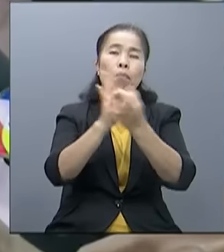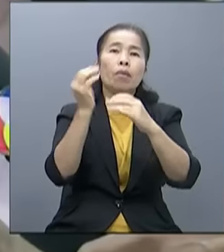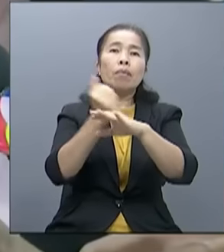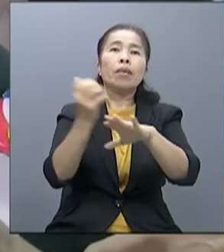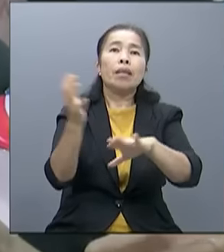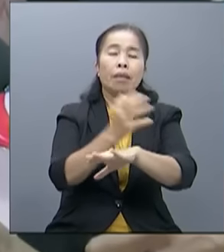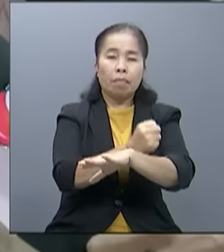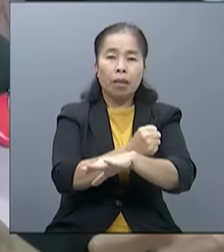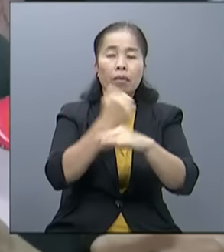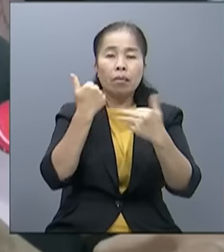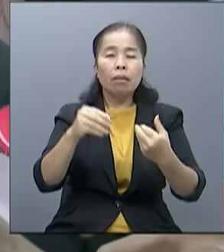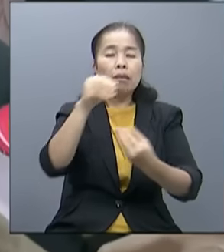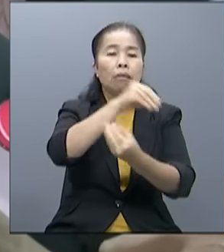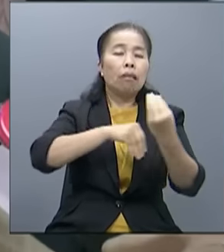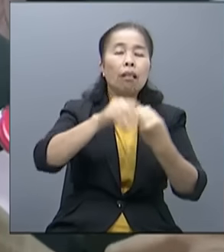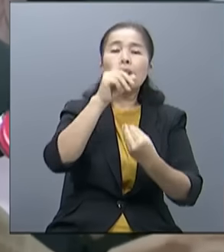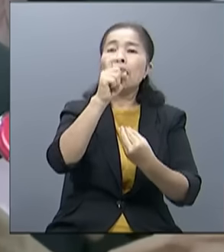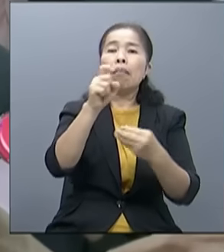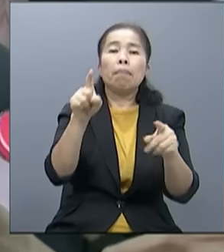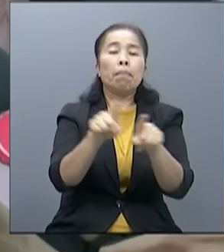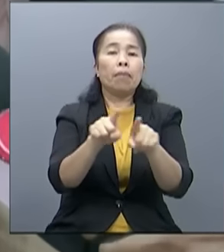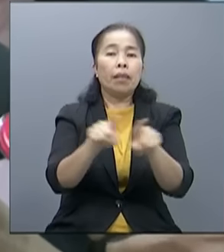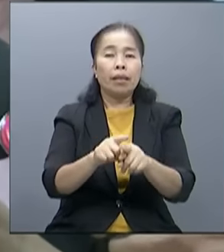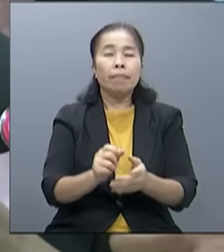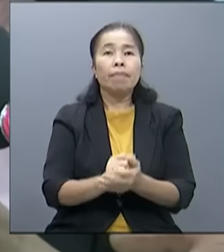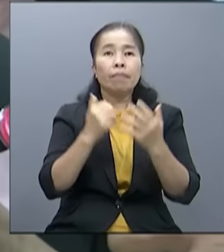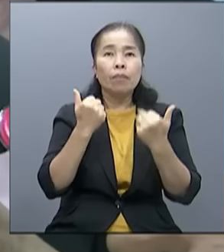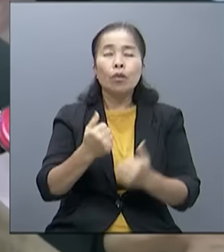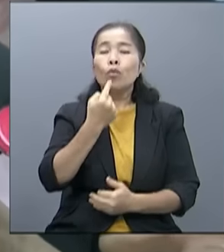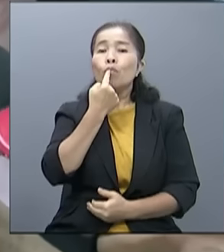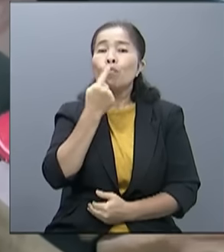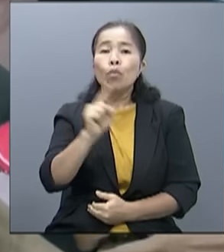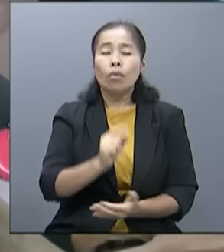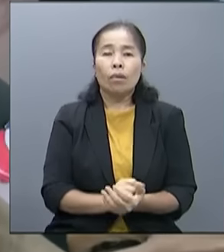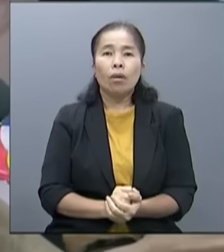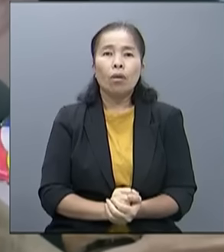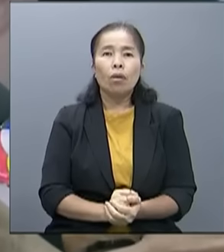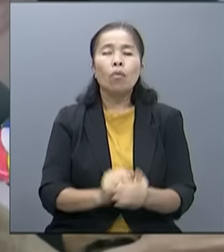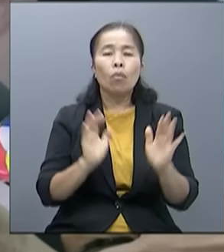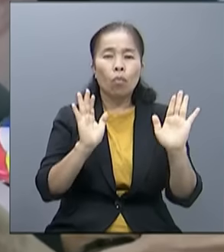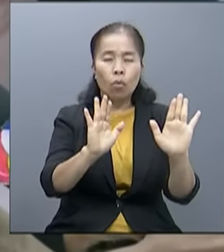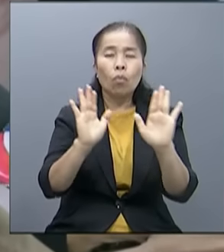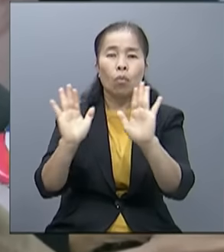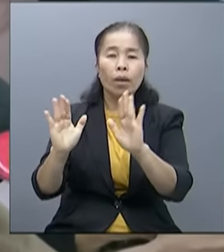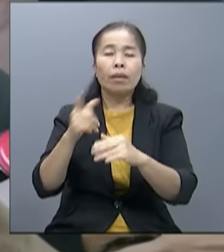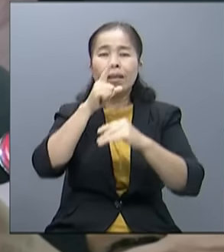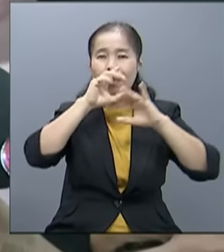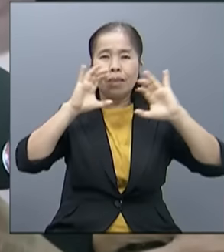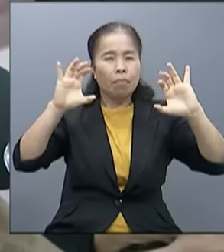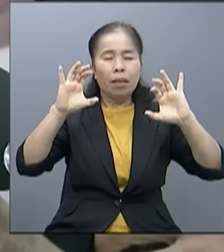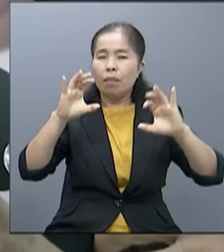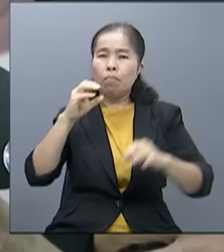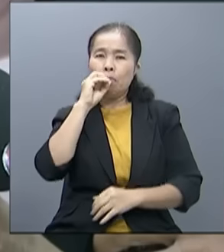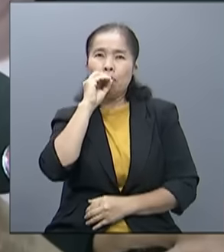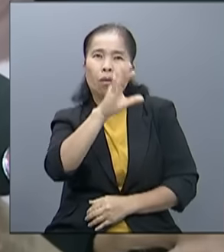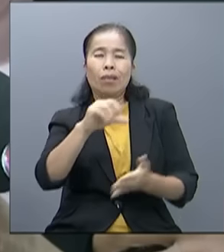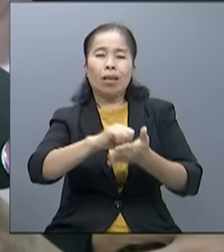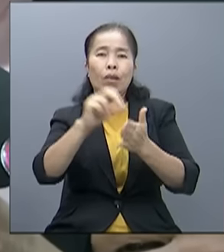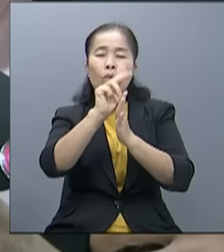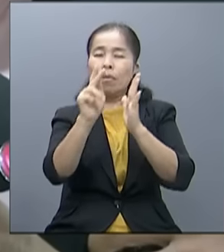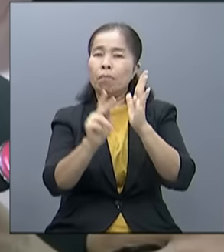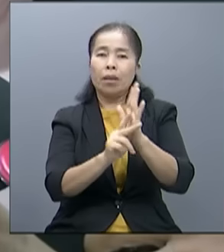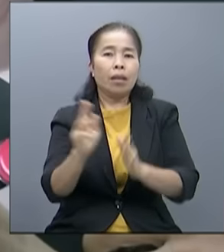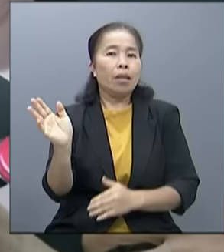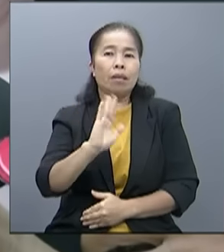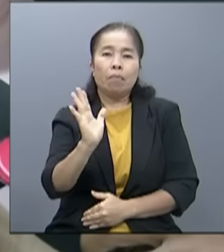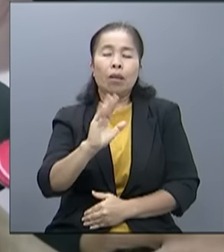ภาวะเศรษฐกิจโดยรวมไปด้วยค่ะโดยระบุว่าตามหลักสาลแล้วรัฐบาไม่ควส่งสัญญาณแก้กฎ